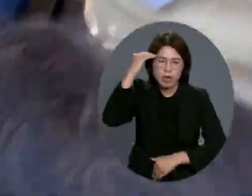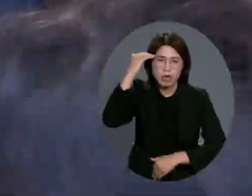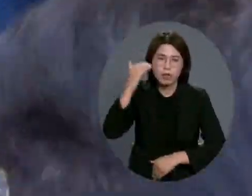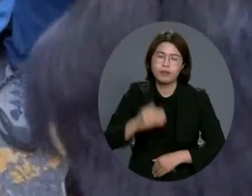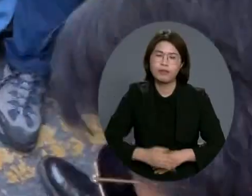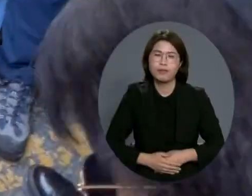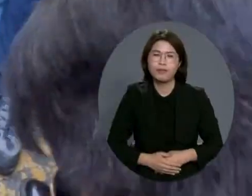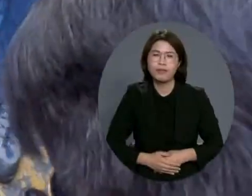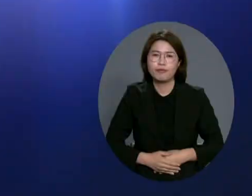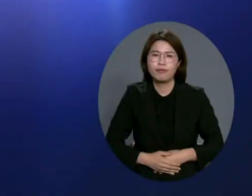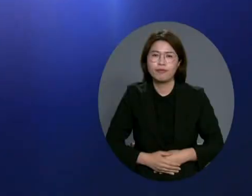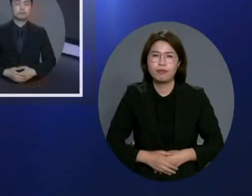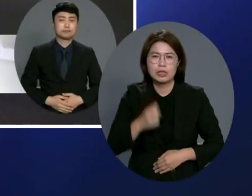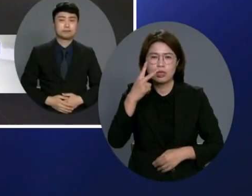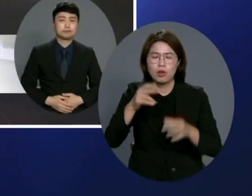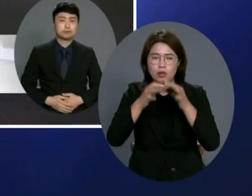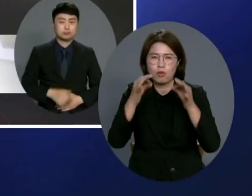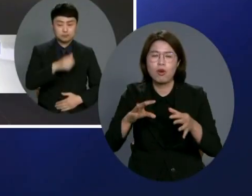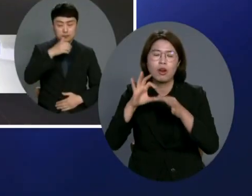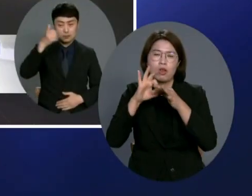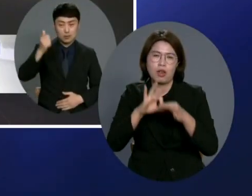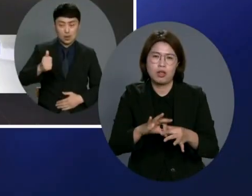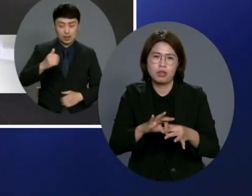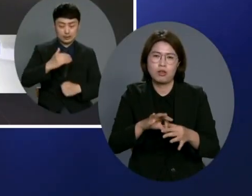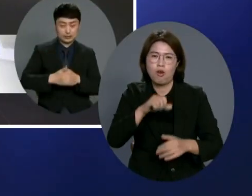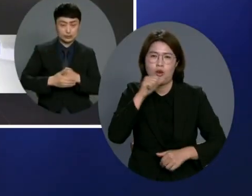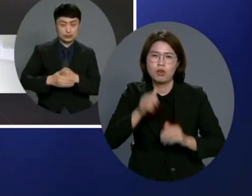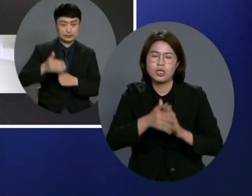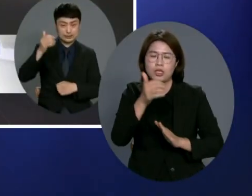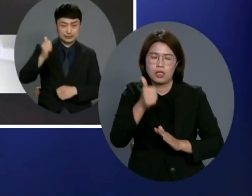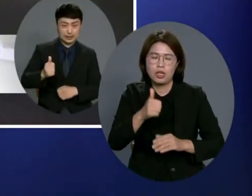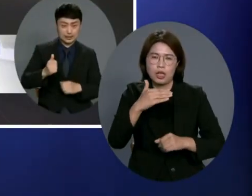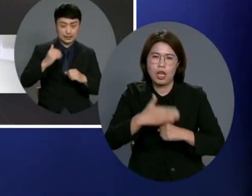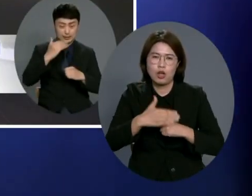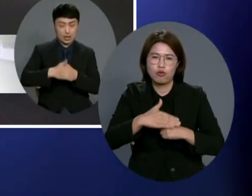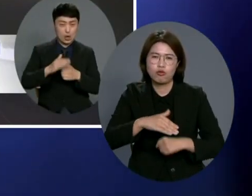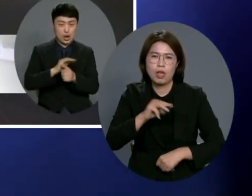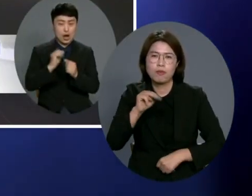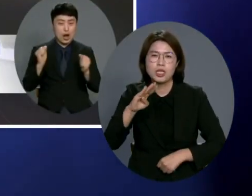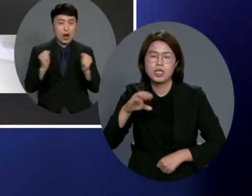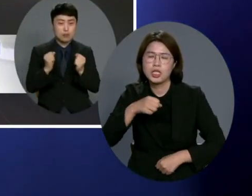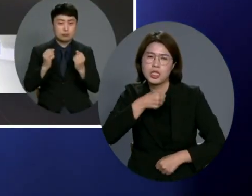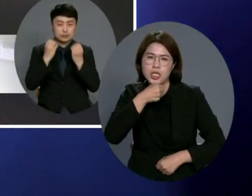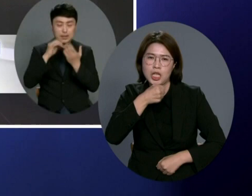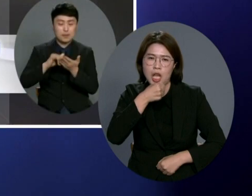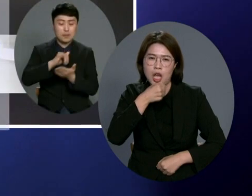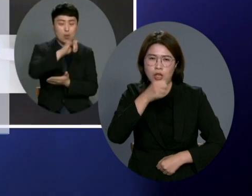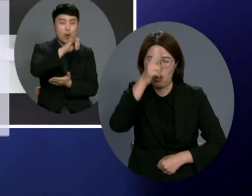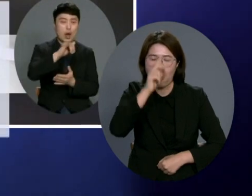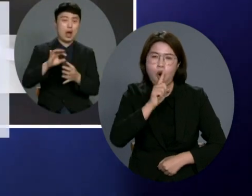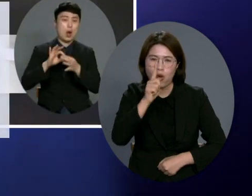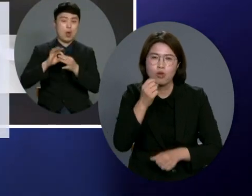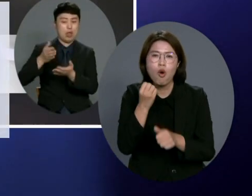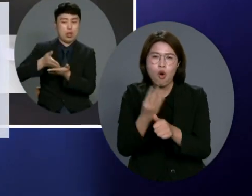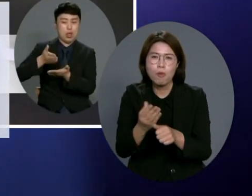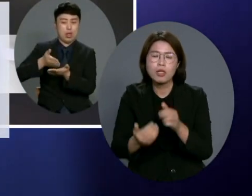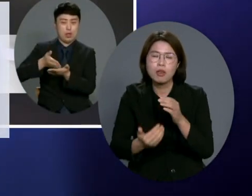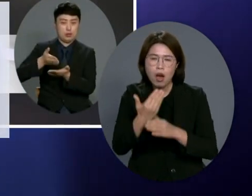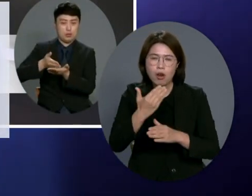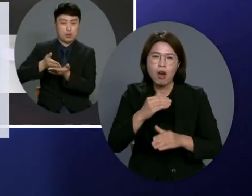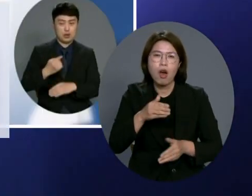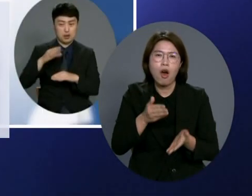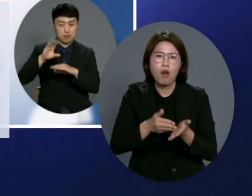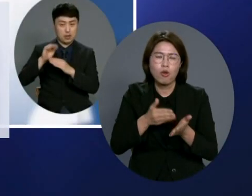평가됐습니다 7개월 넘게 계속되고 있는 홍시의 대구 문화방송 취재 거부와 고소고발 사건이 언론자유와